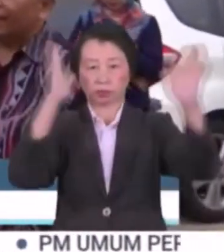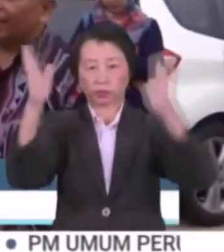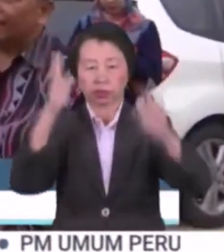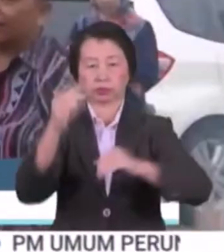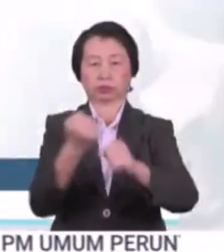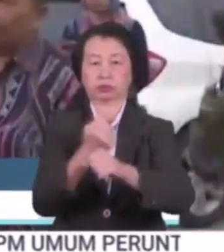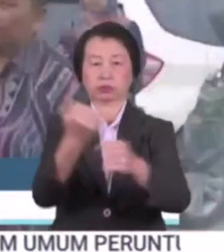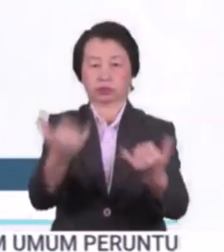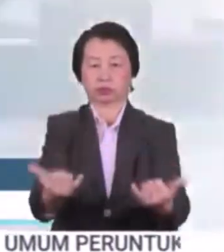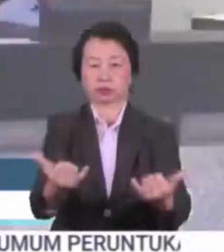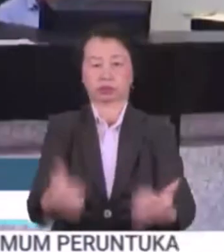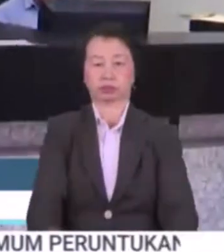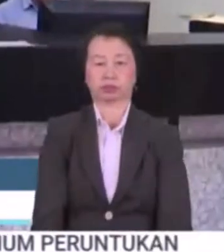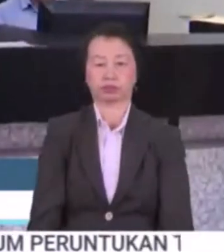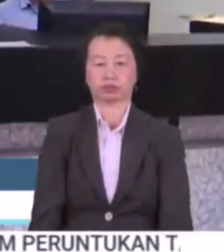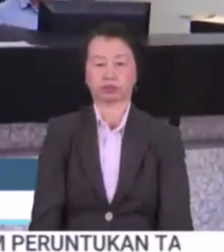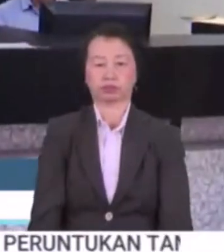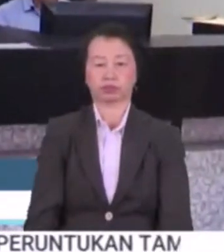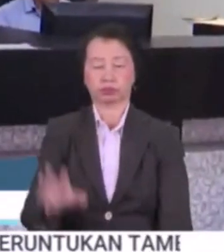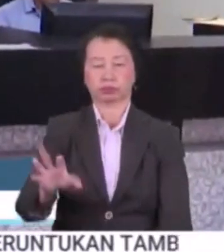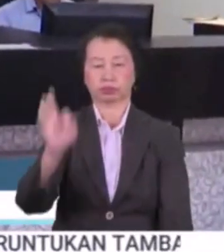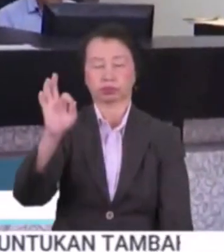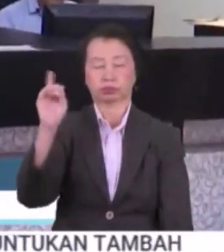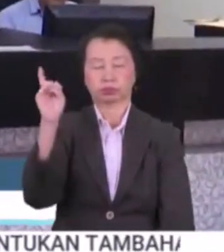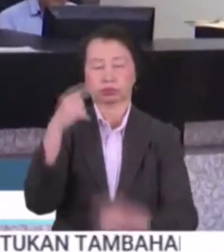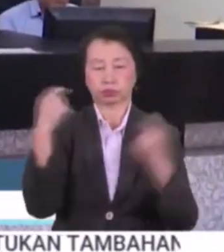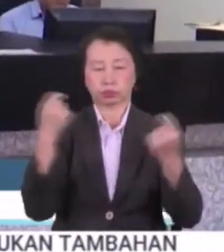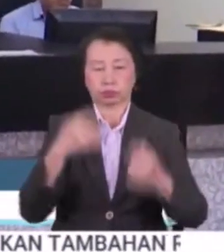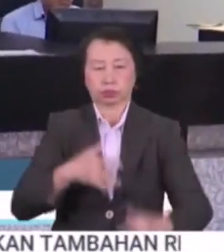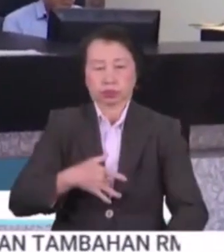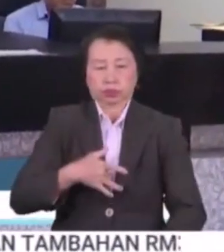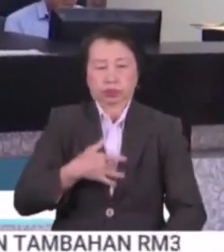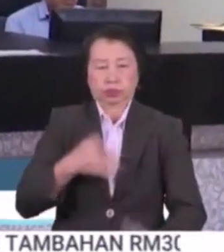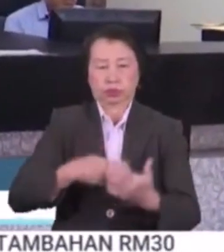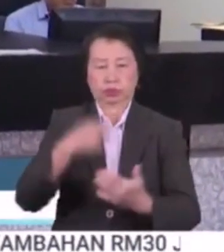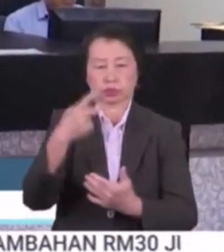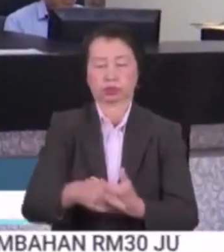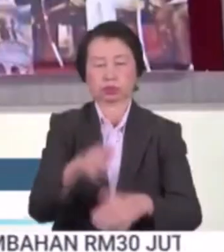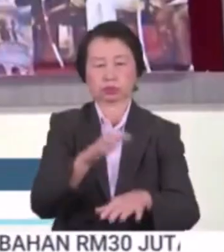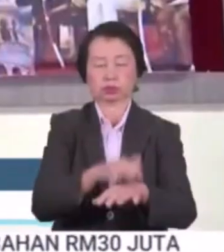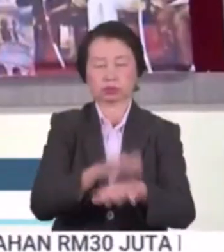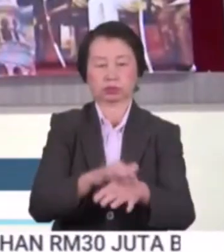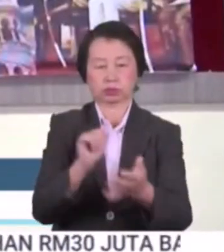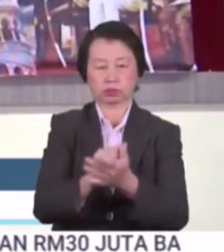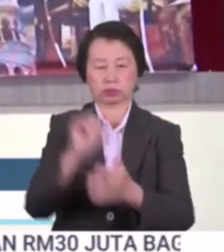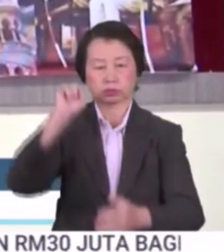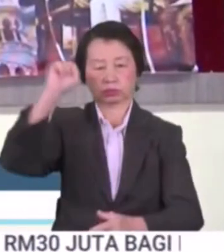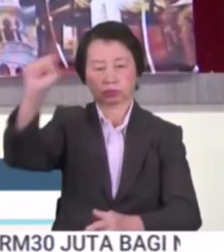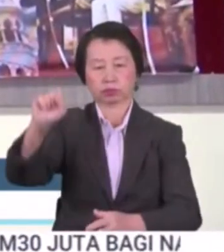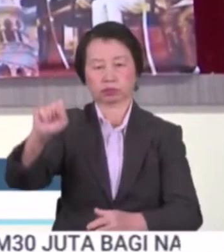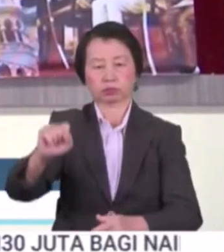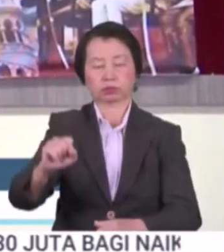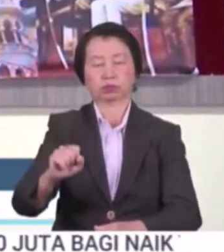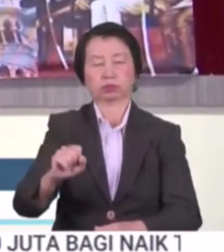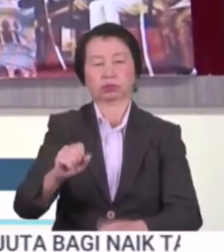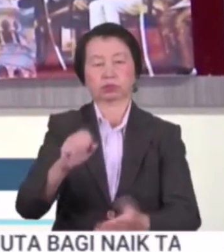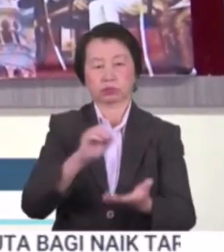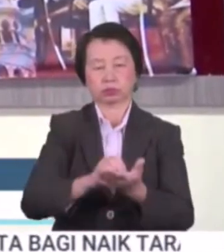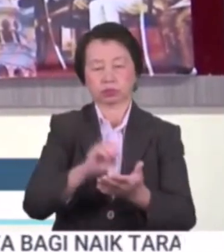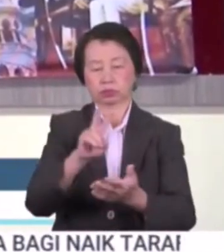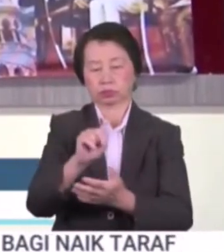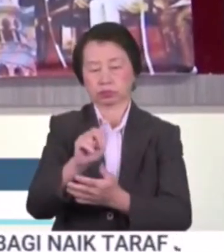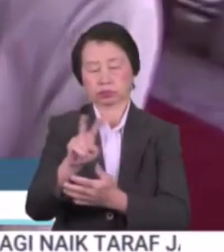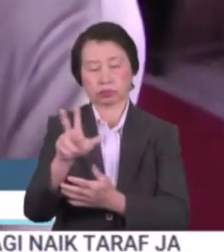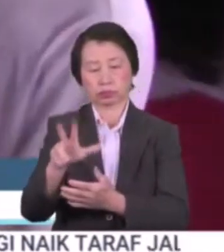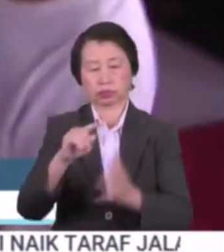ini. Kemeriahan sambutan juga dirasai menerusi program Semarak Kemerdekaan STEM at Merdeka